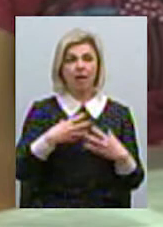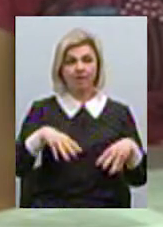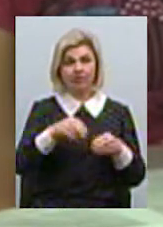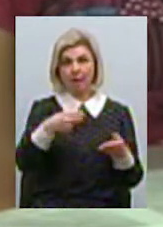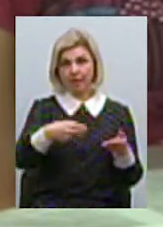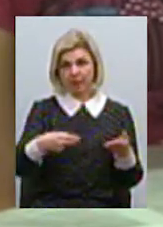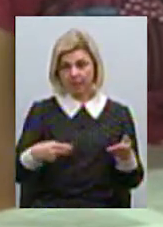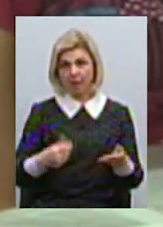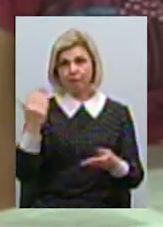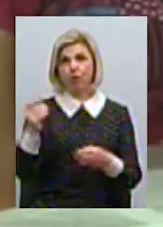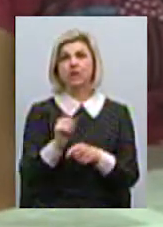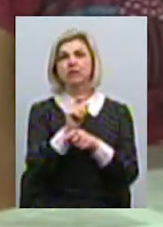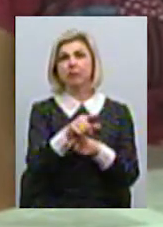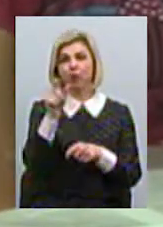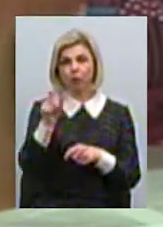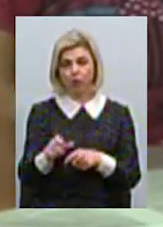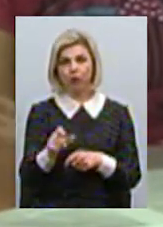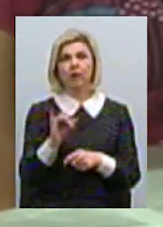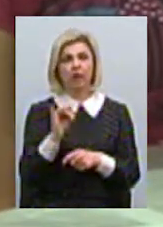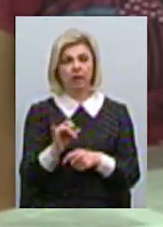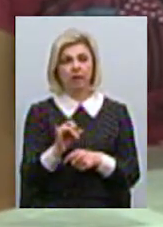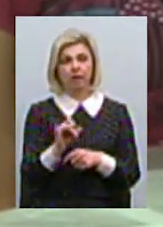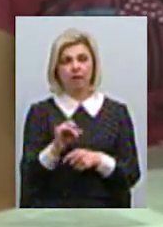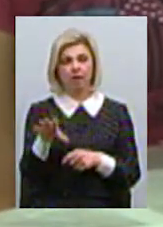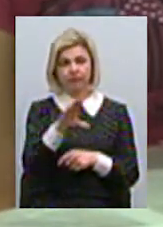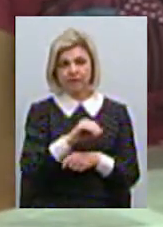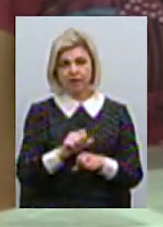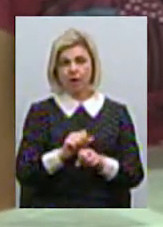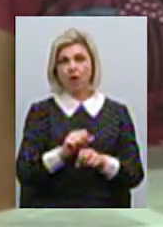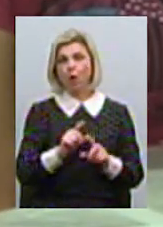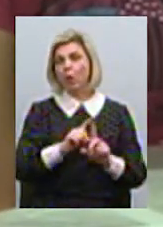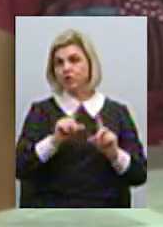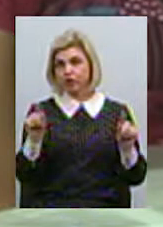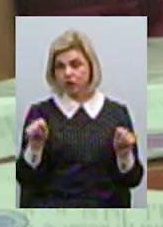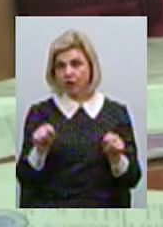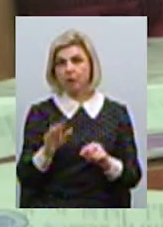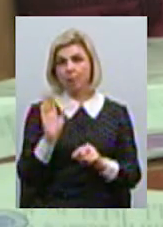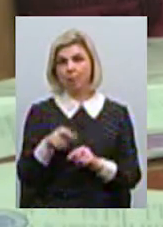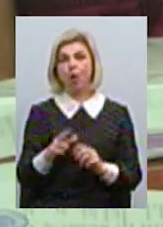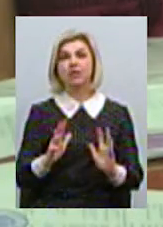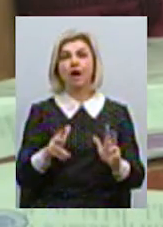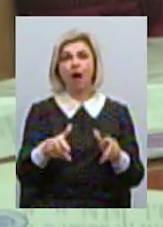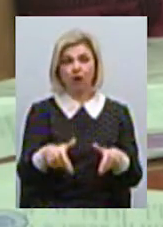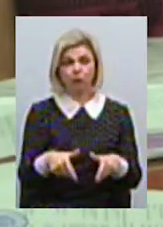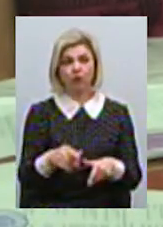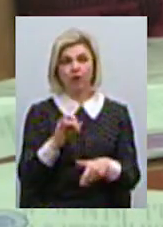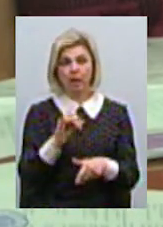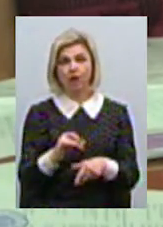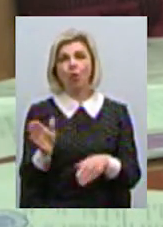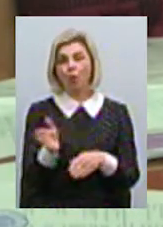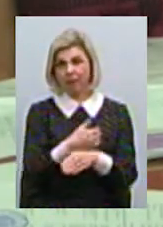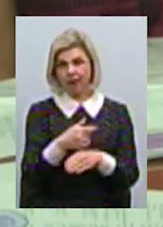підписуємося, вони замовляють людину, виносяться кілки, всі роз'їжджаються, заходить трактор, збиваються